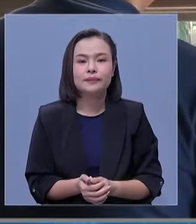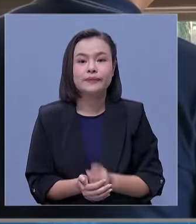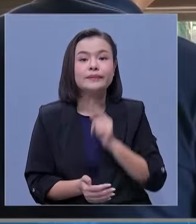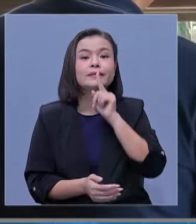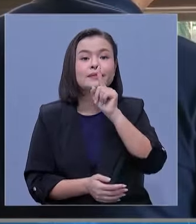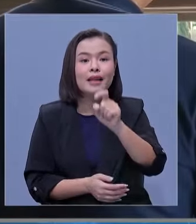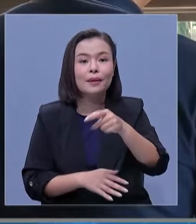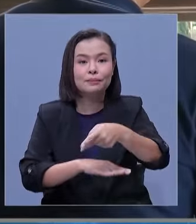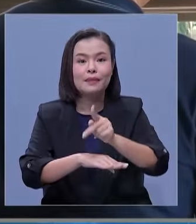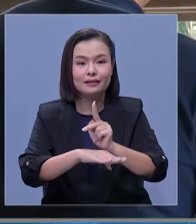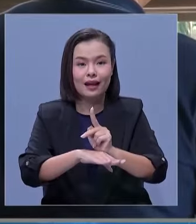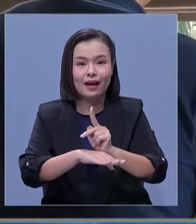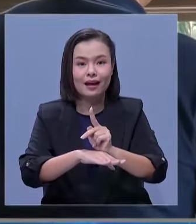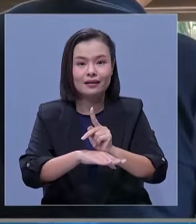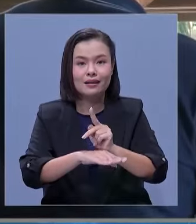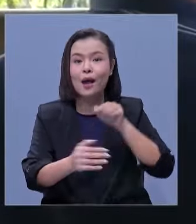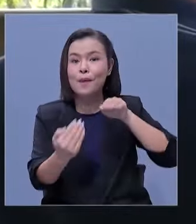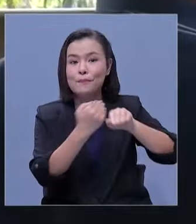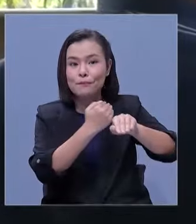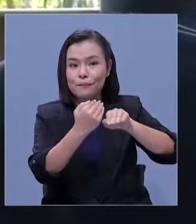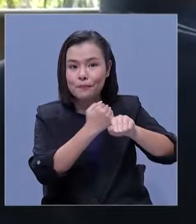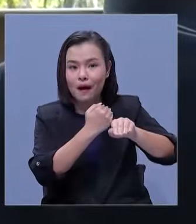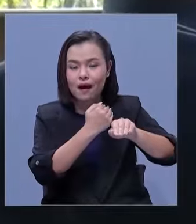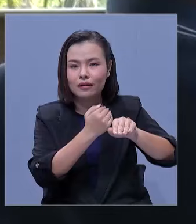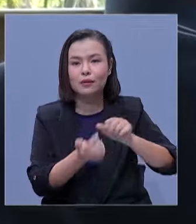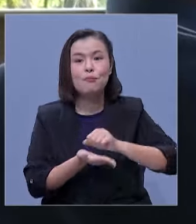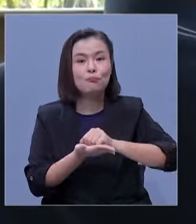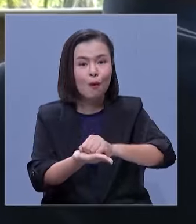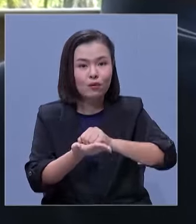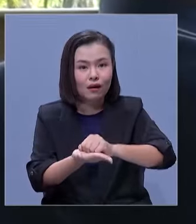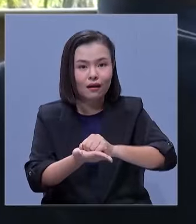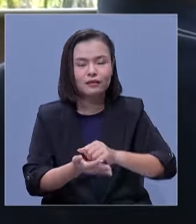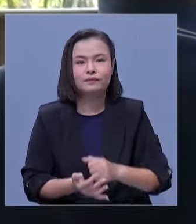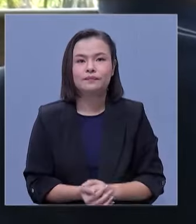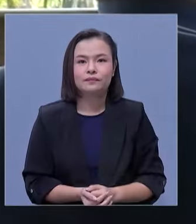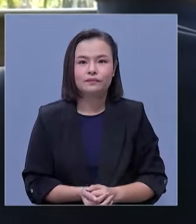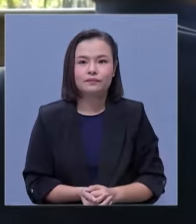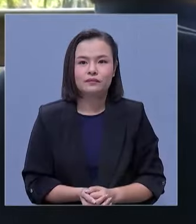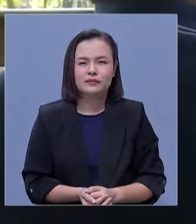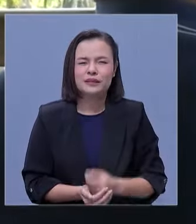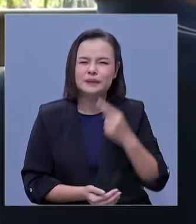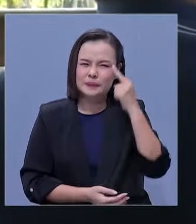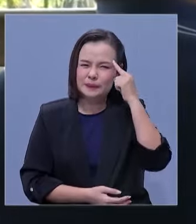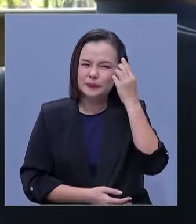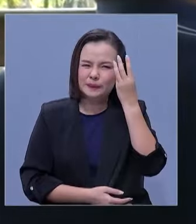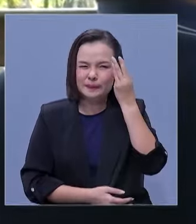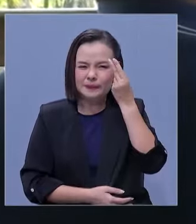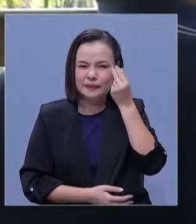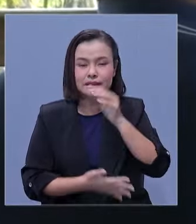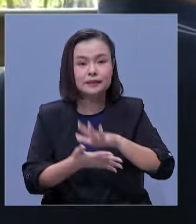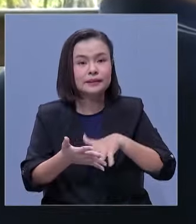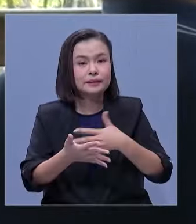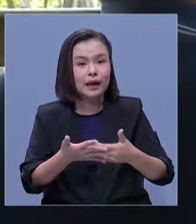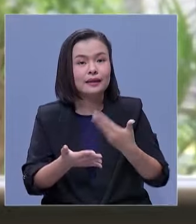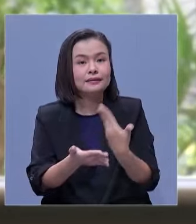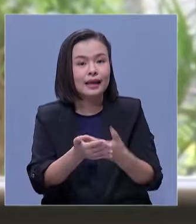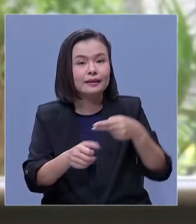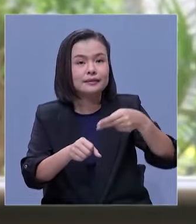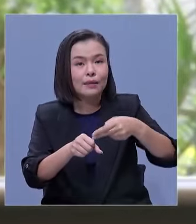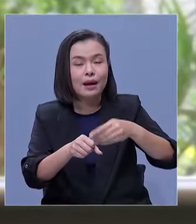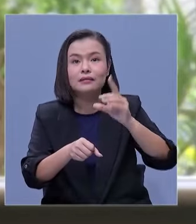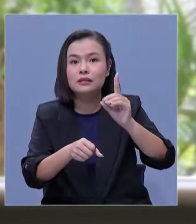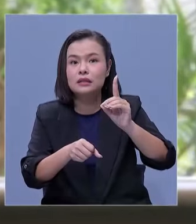รุ่งเรืองประธานสหพันธ์การขนส่งทางบกแห่งประเทศไทยนะครับท่านบอกแบบนี้ครับว่ามีความกังวลหากมาตรการตรึงราคาน้ำมัน